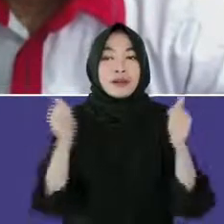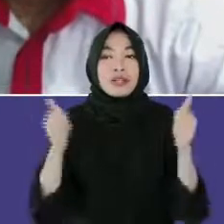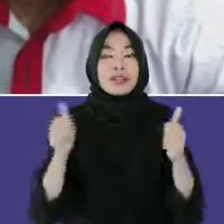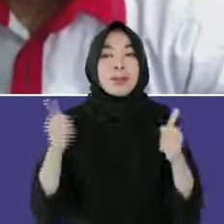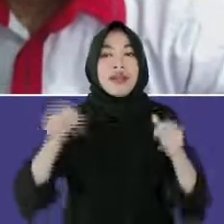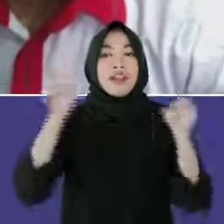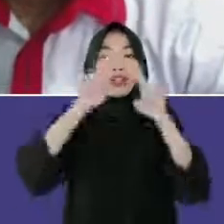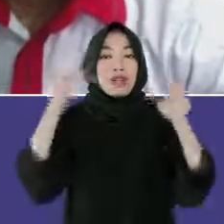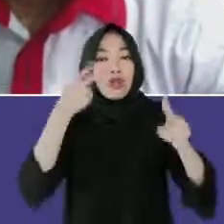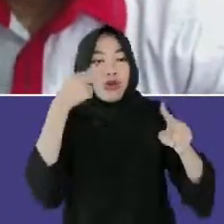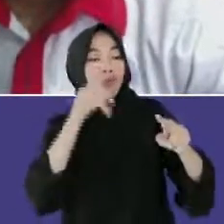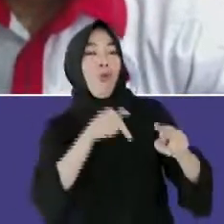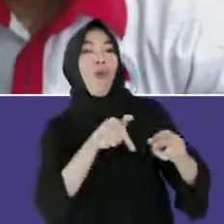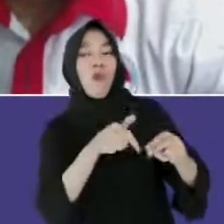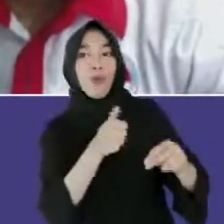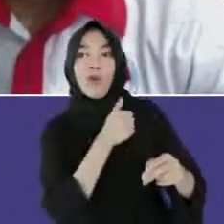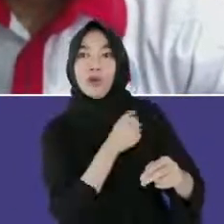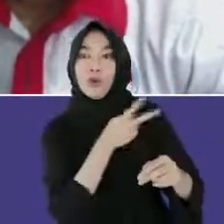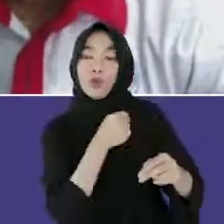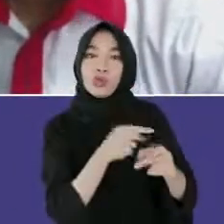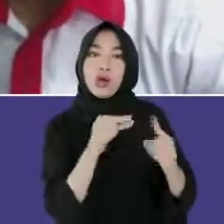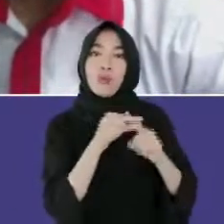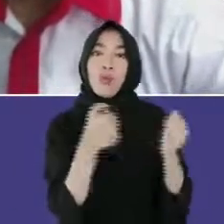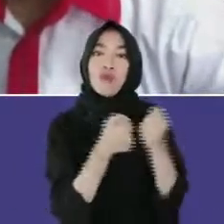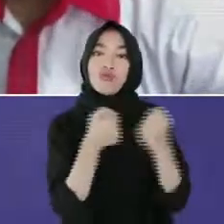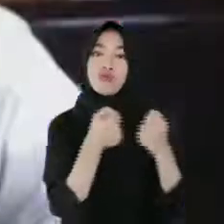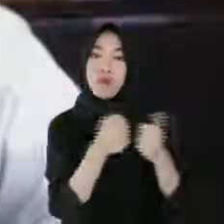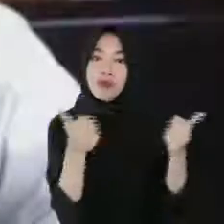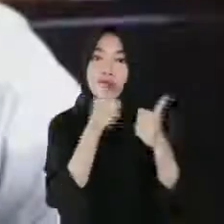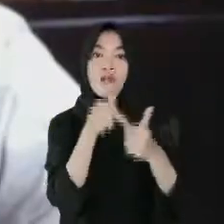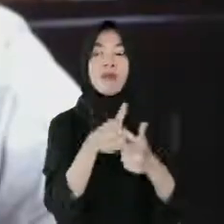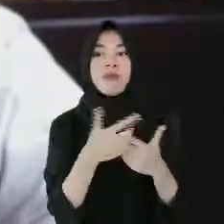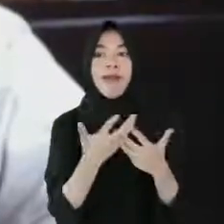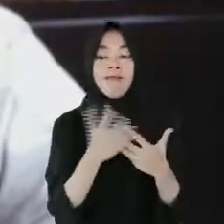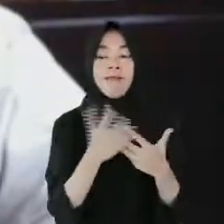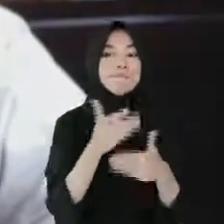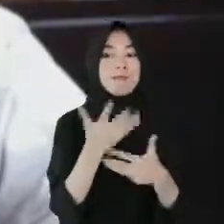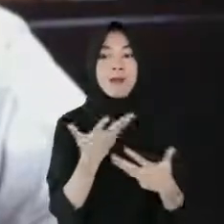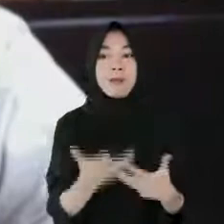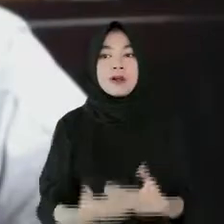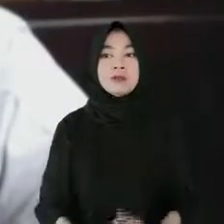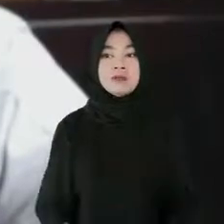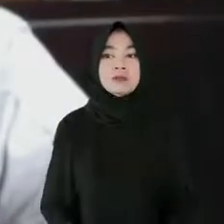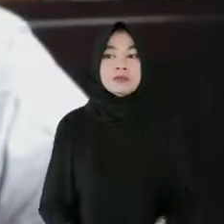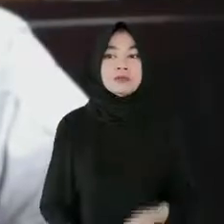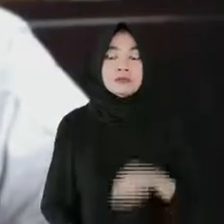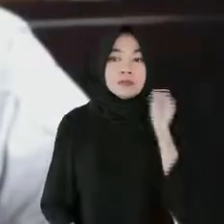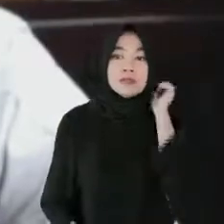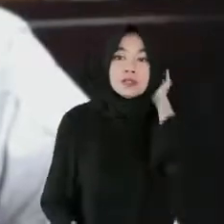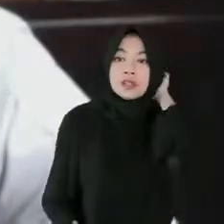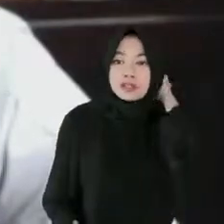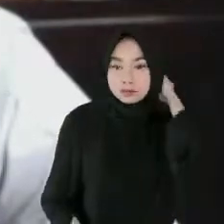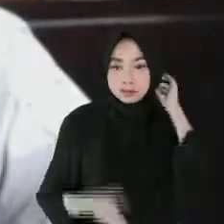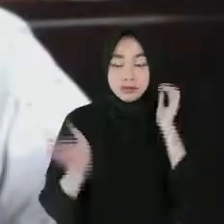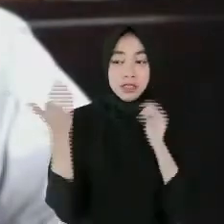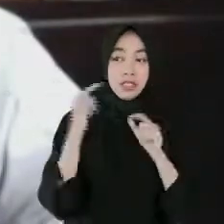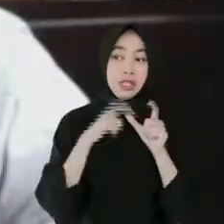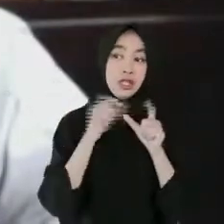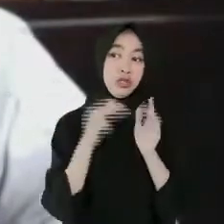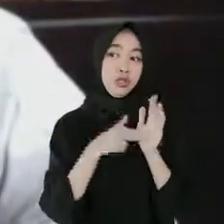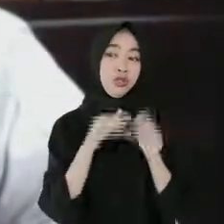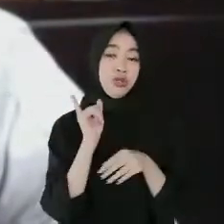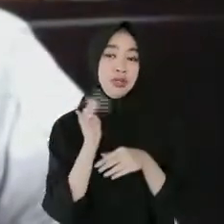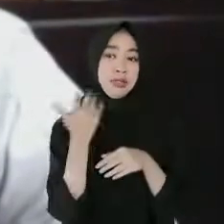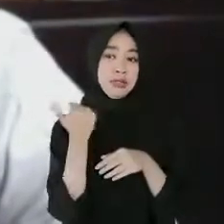level internasional juga silakan pakai pot waktu masih ada hal yang menarik disampaikan oleh Pak suami dan Pak